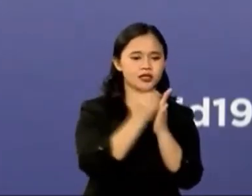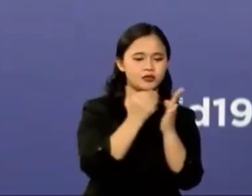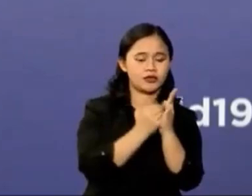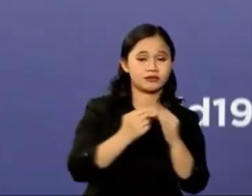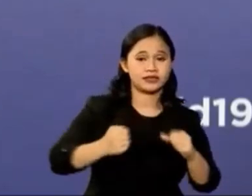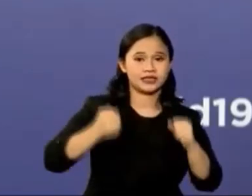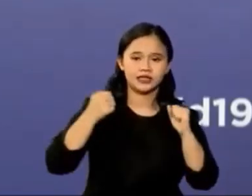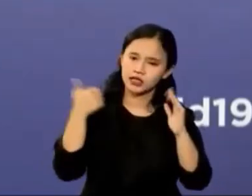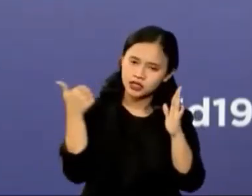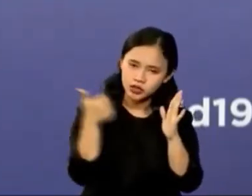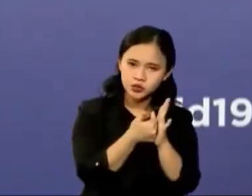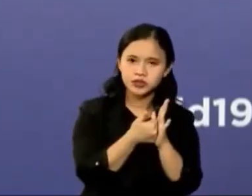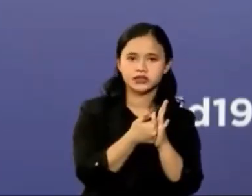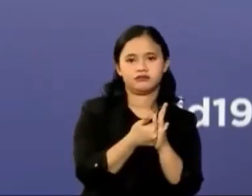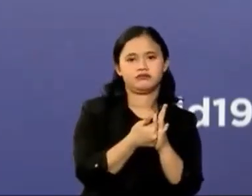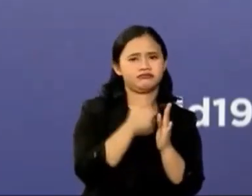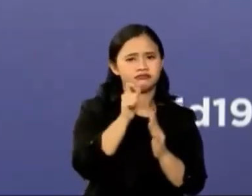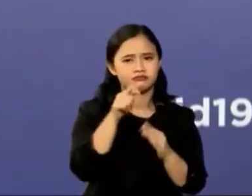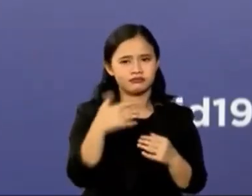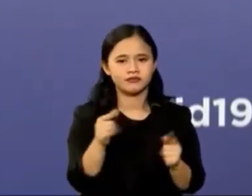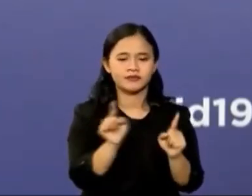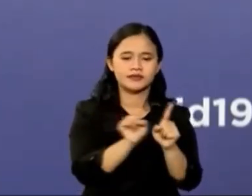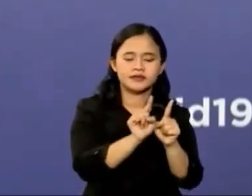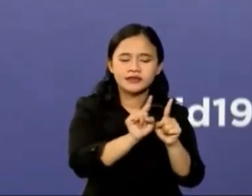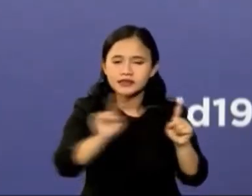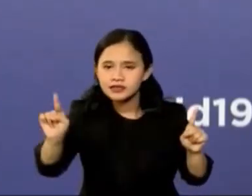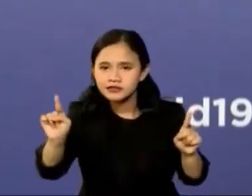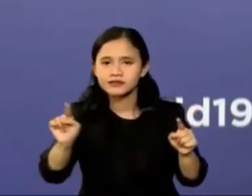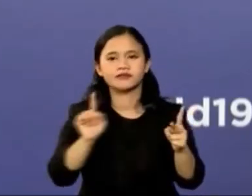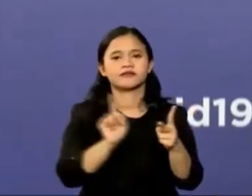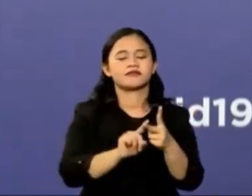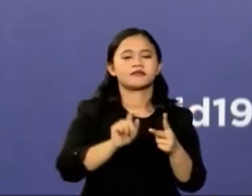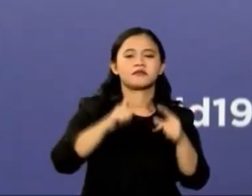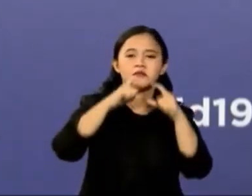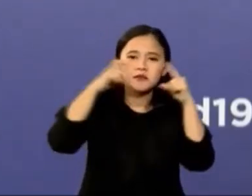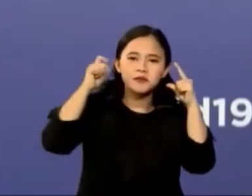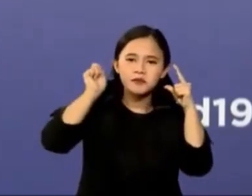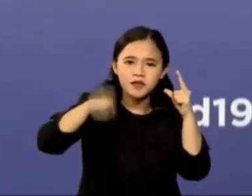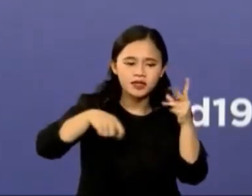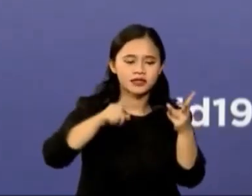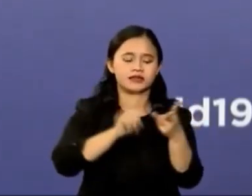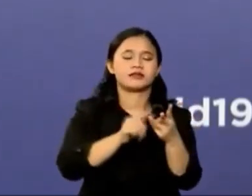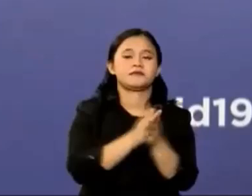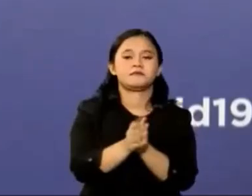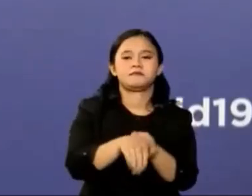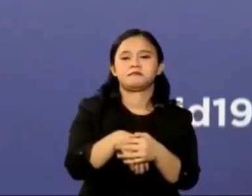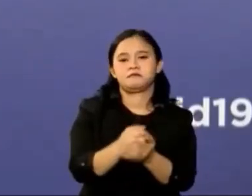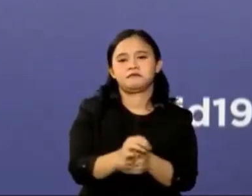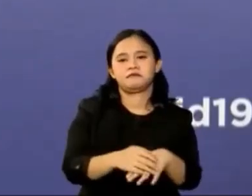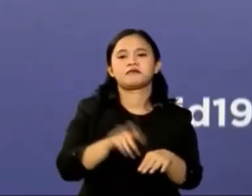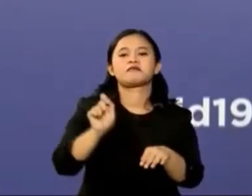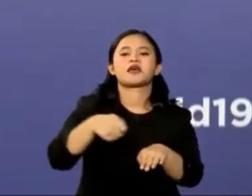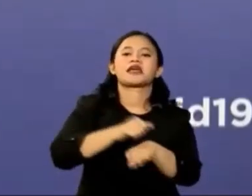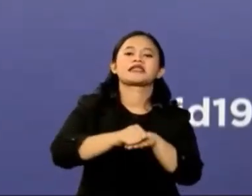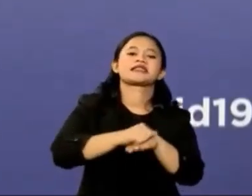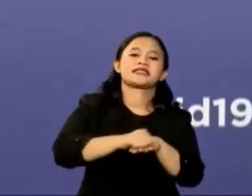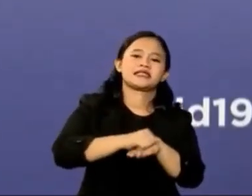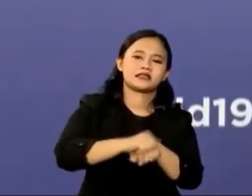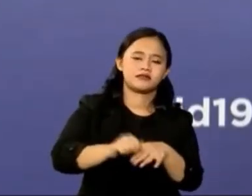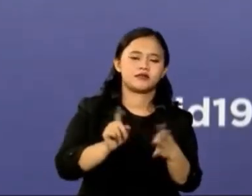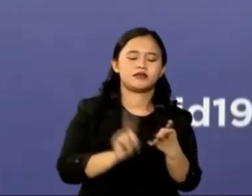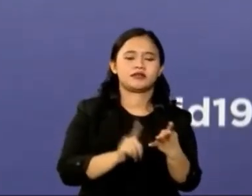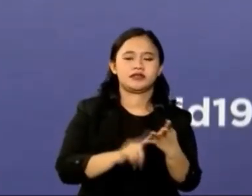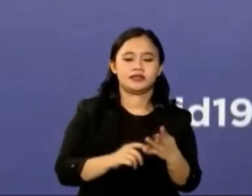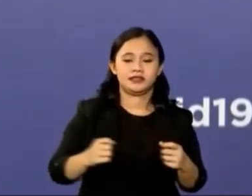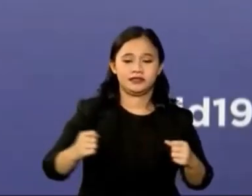kesehatan, menjaga jarak, menggunakan masker, mencuci tangan dengan menggunakan sabun, pola